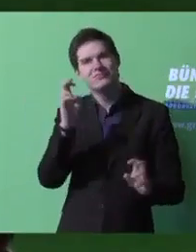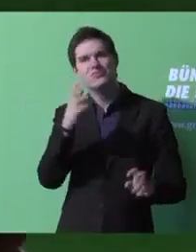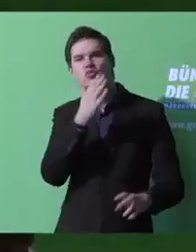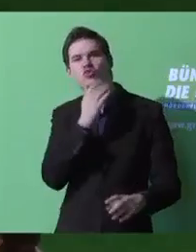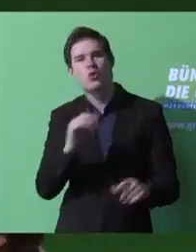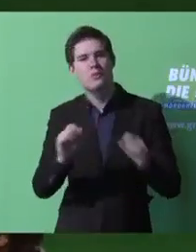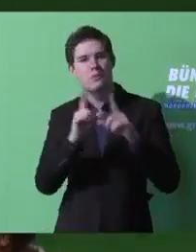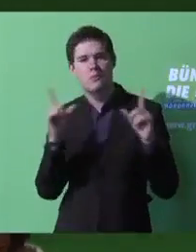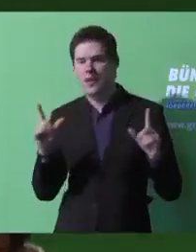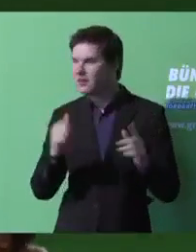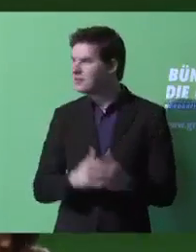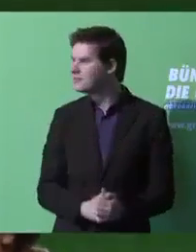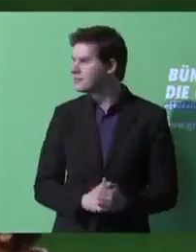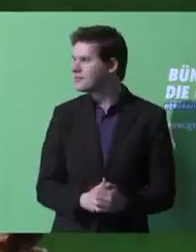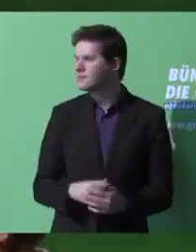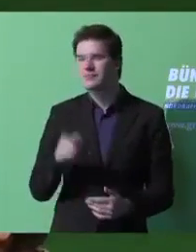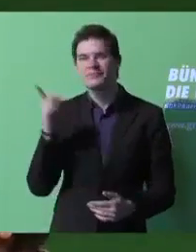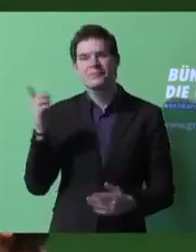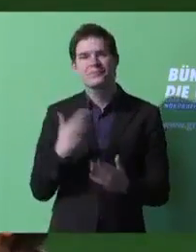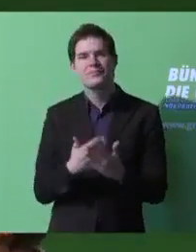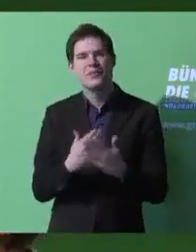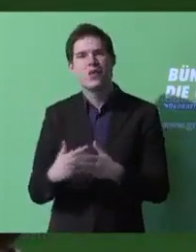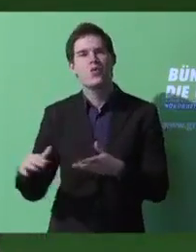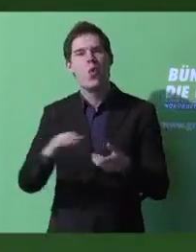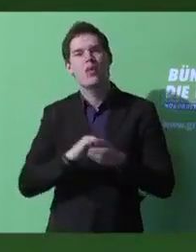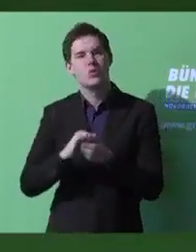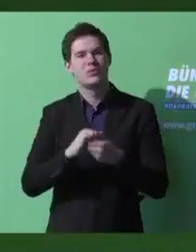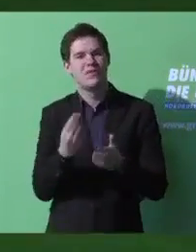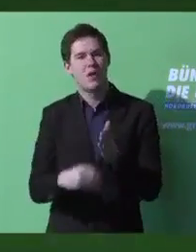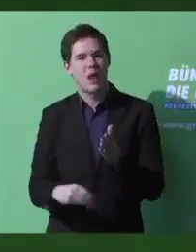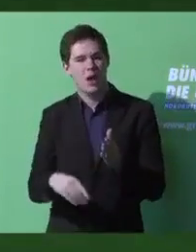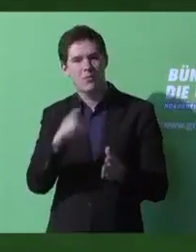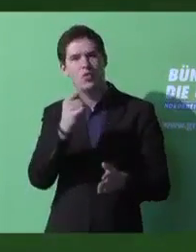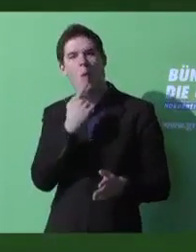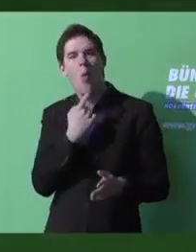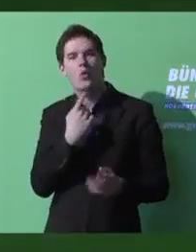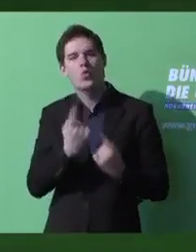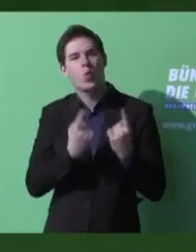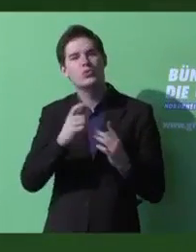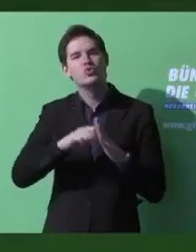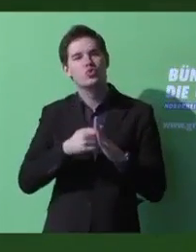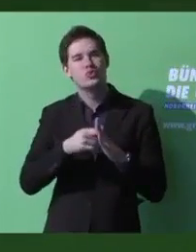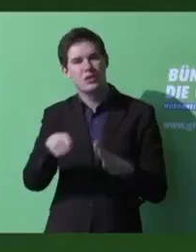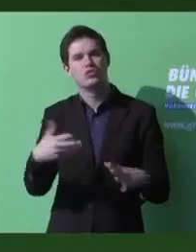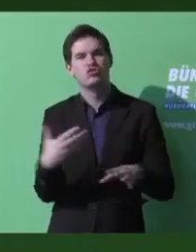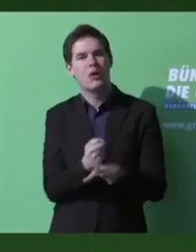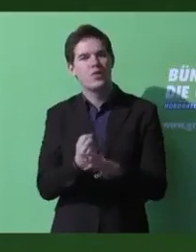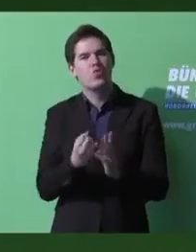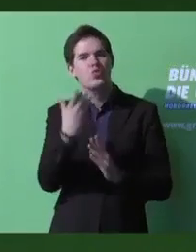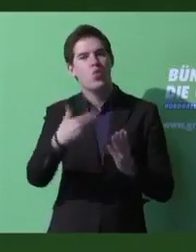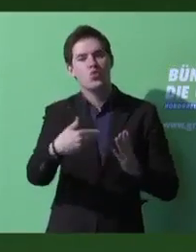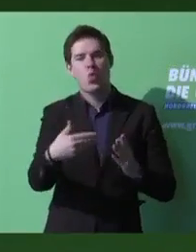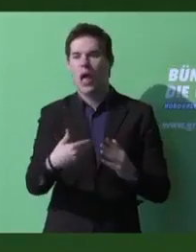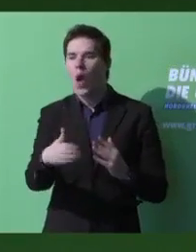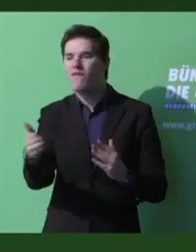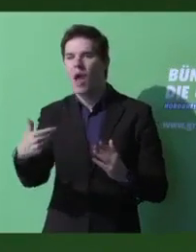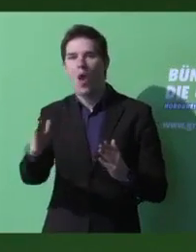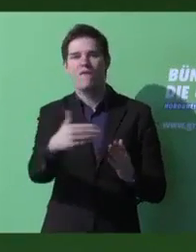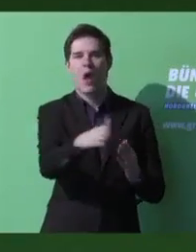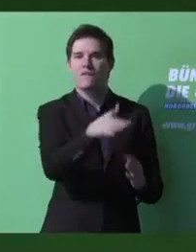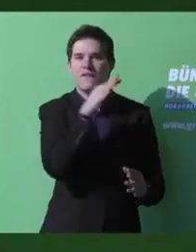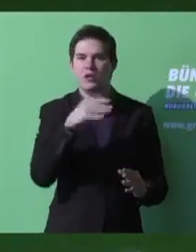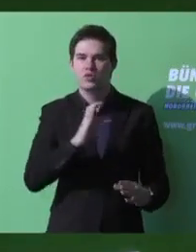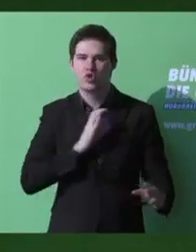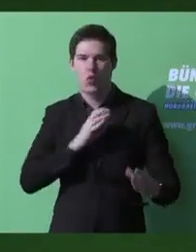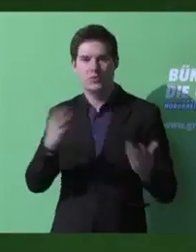Ja, das ist vom Koalitionsvertrag, dieser rot-grüne Schlüssel, der einfach viele Türen öffnet und viele Chancen auch bringt. Und wir haben schon ganz, ganz viel